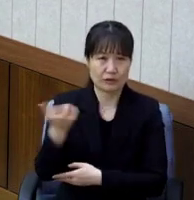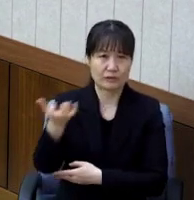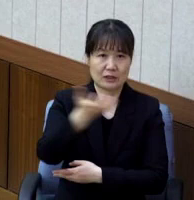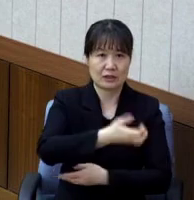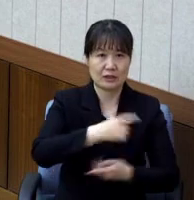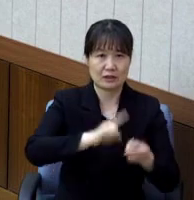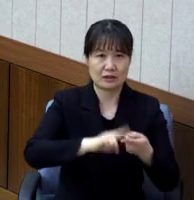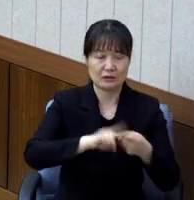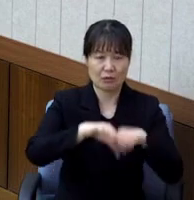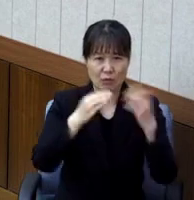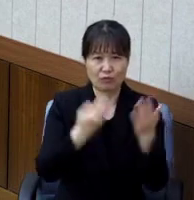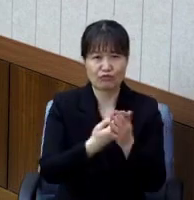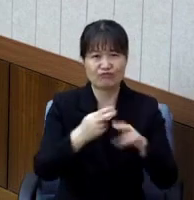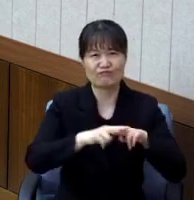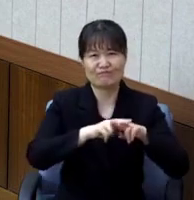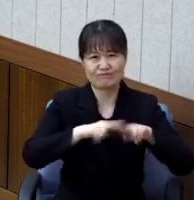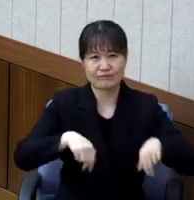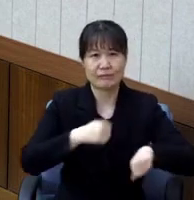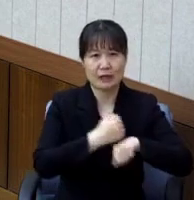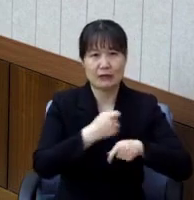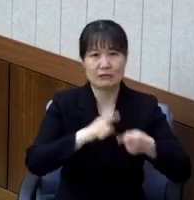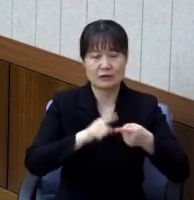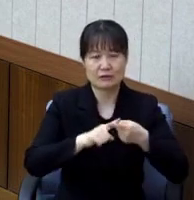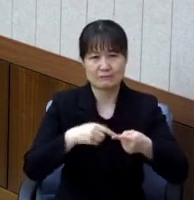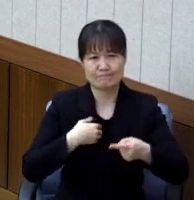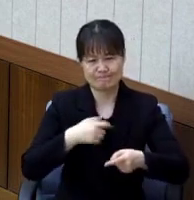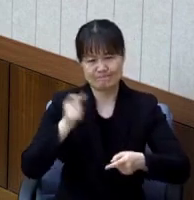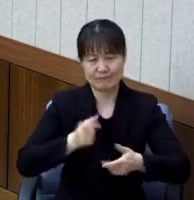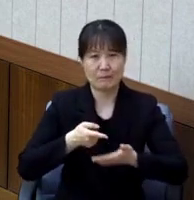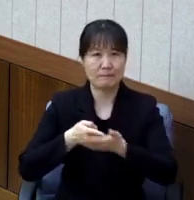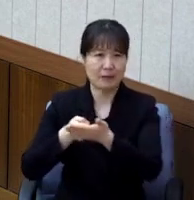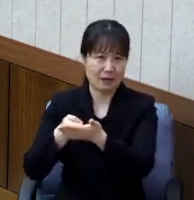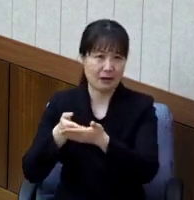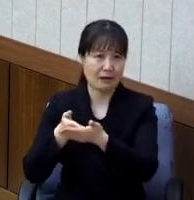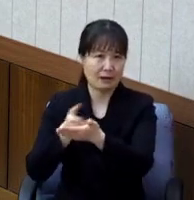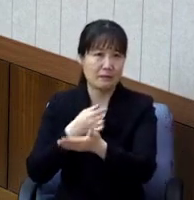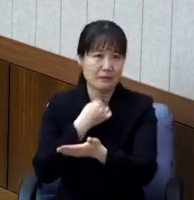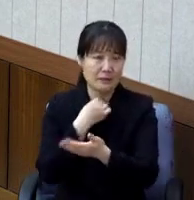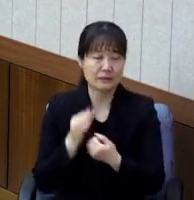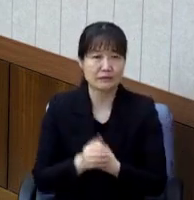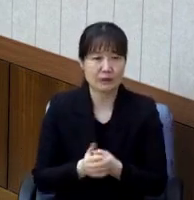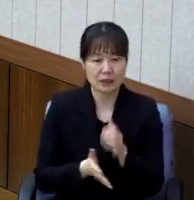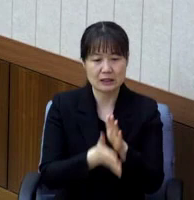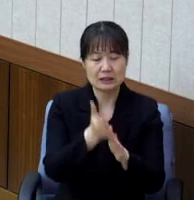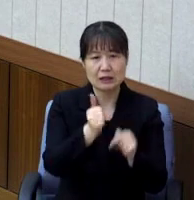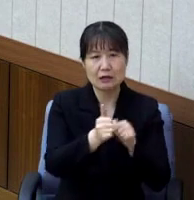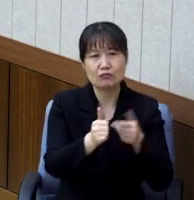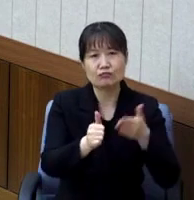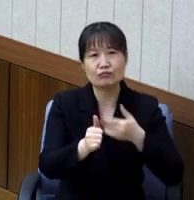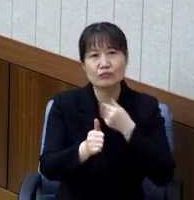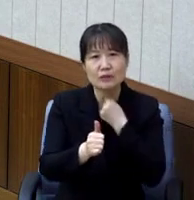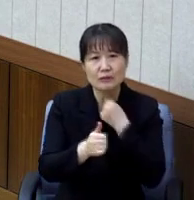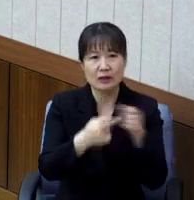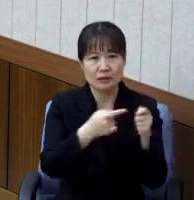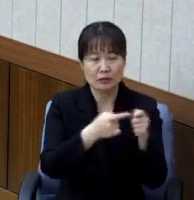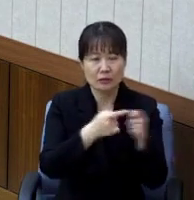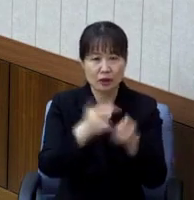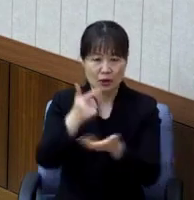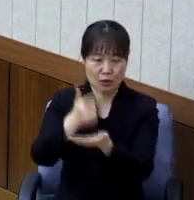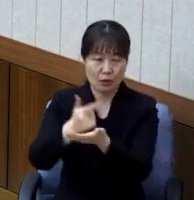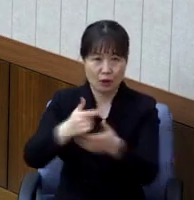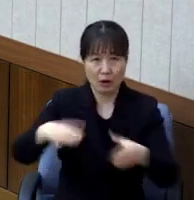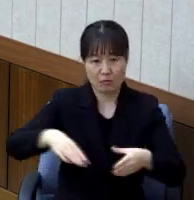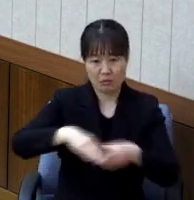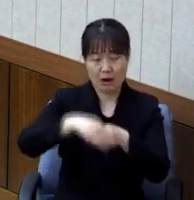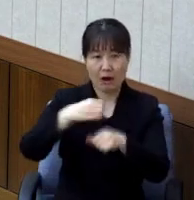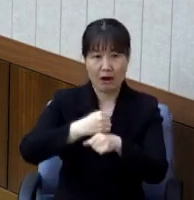그은 전면적으로 처리할 것을 강력하게 촉구합니다 시작해 당부합니다 첫째 노원과 협의한